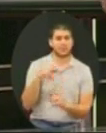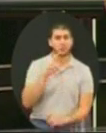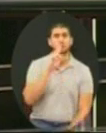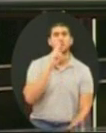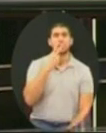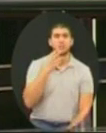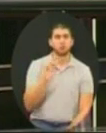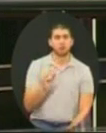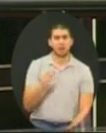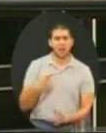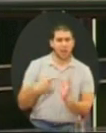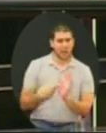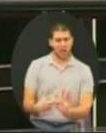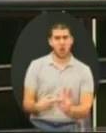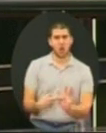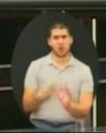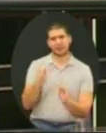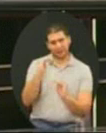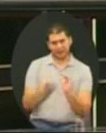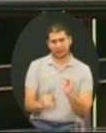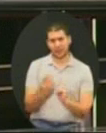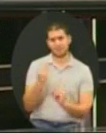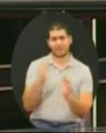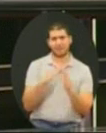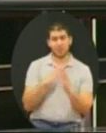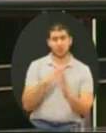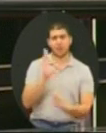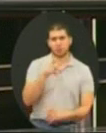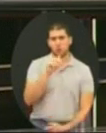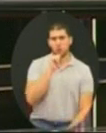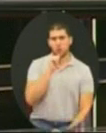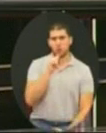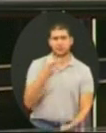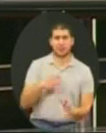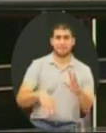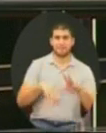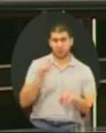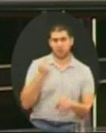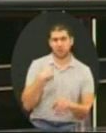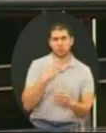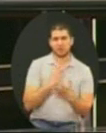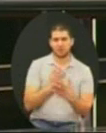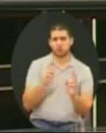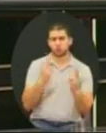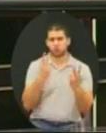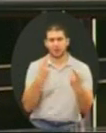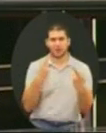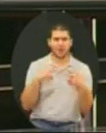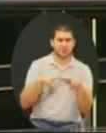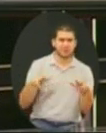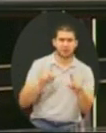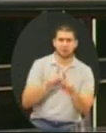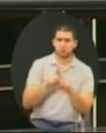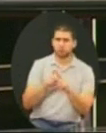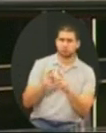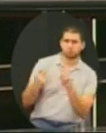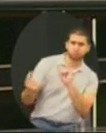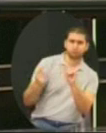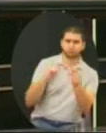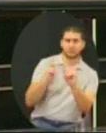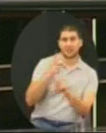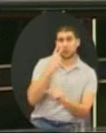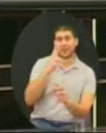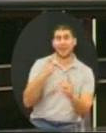שנתיים. עוד שנתיים כדי להראות את ירידת מחירי הדיור, כלומר גם הוא לא רוצה ללכת בחירות, אנחנו נכנסים עוד פעם למצב הזה של פוקר, צריך לראות איך זה יהיה